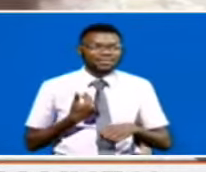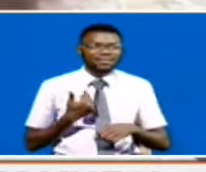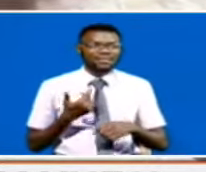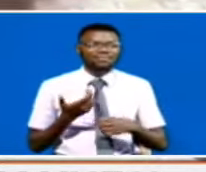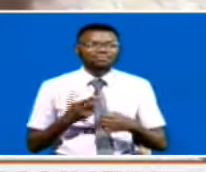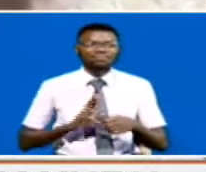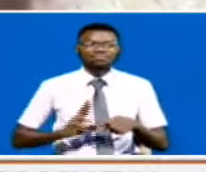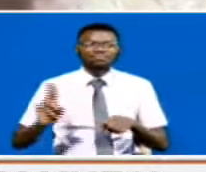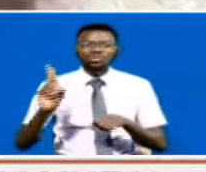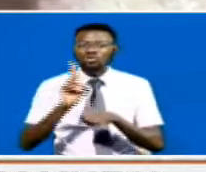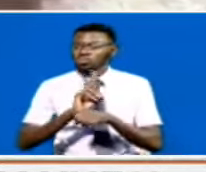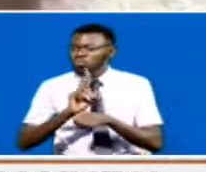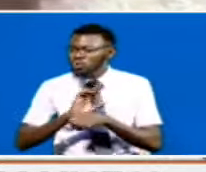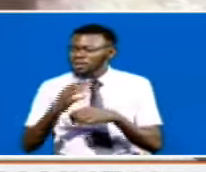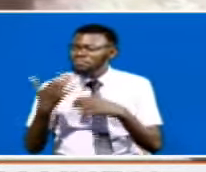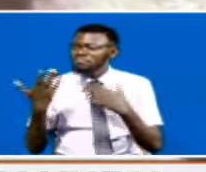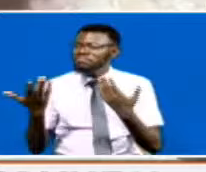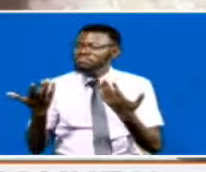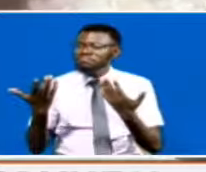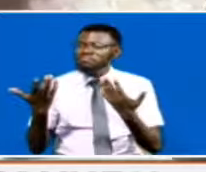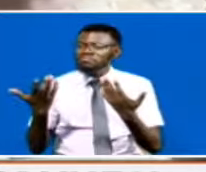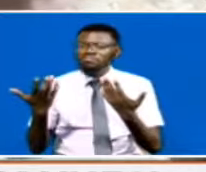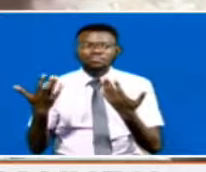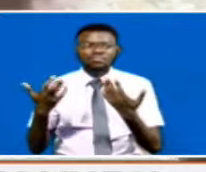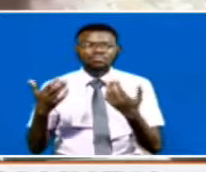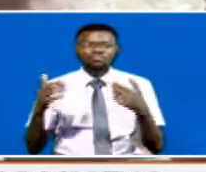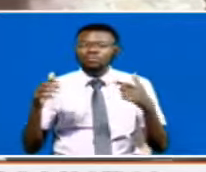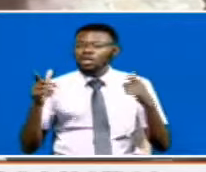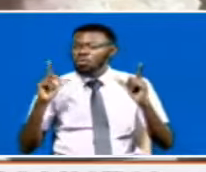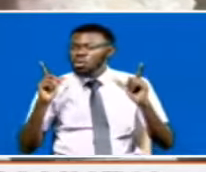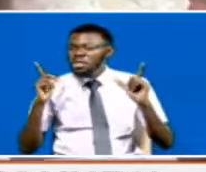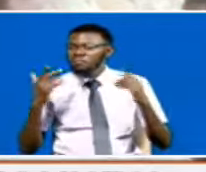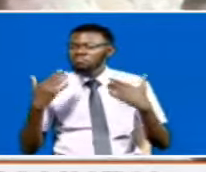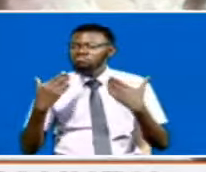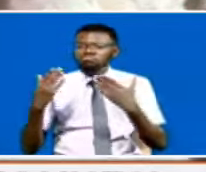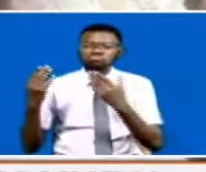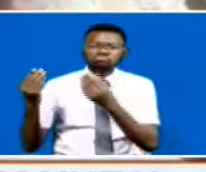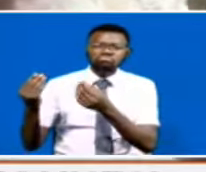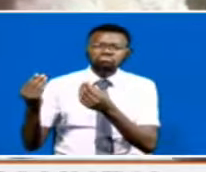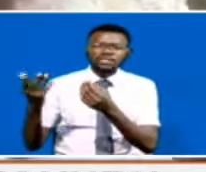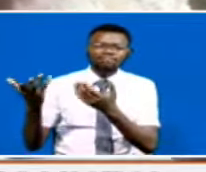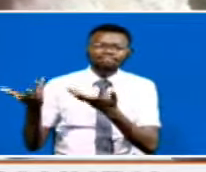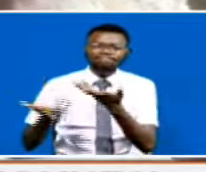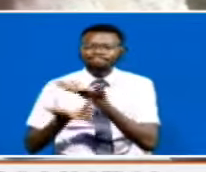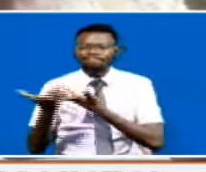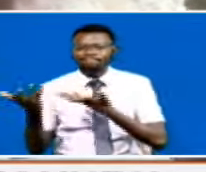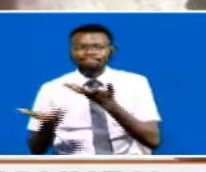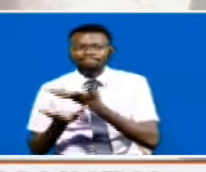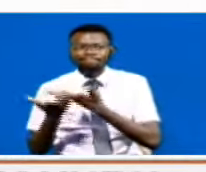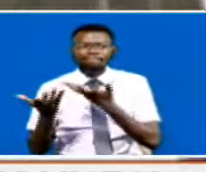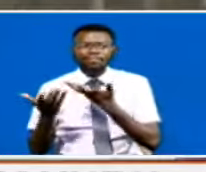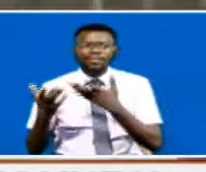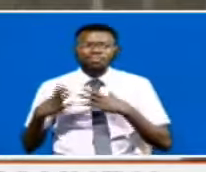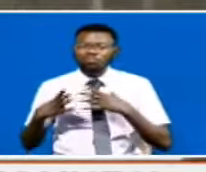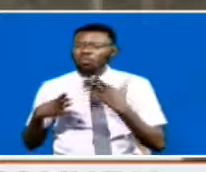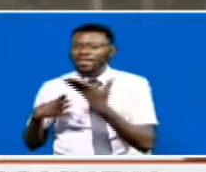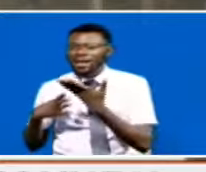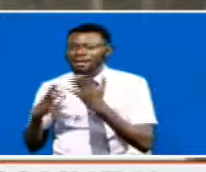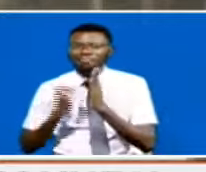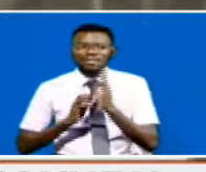lori, hizi zinaenda mpaka Kampala, nakuja na zungumuza na wao. Kutoka pale Machakos mpaka hapa.